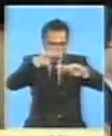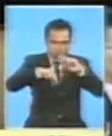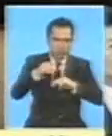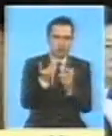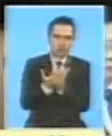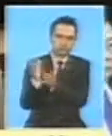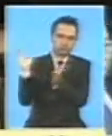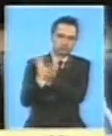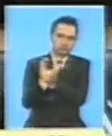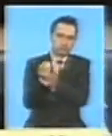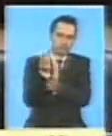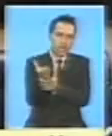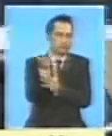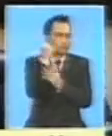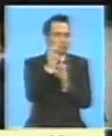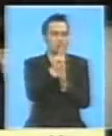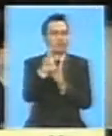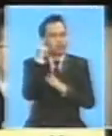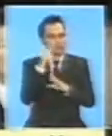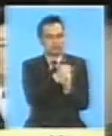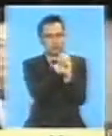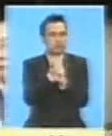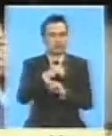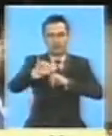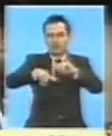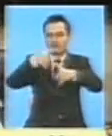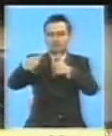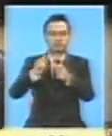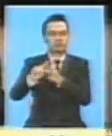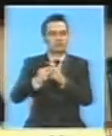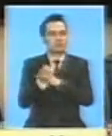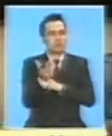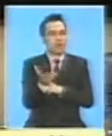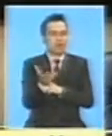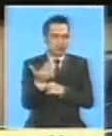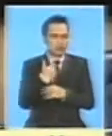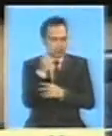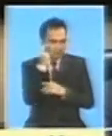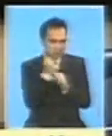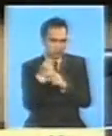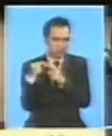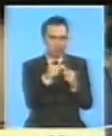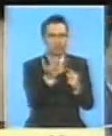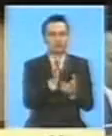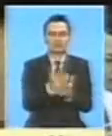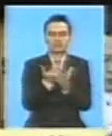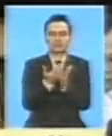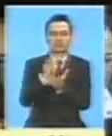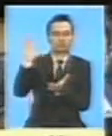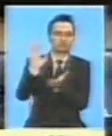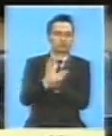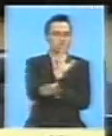มันมากสูงมากทั้งระบบป้องกันปราบปรามฟื้นฟูเยอะแยะไปหมดแล้วก็ทำได้ไม่ได้ต่อเนื่องเพราะงบประมาณรัฐมีจำกัด